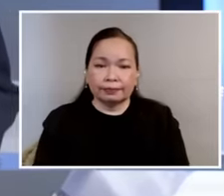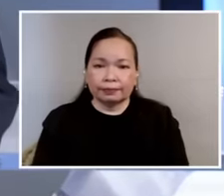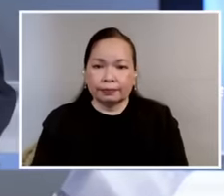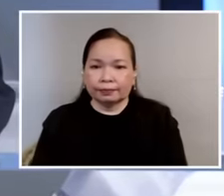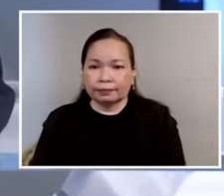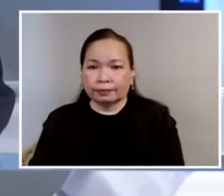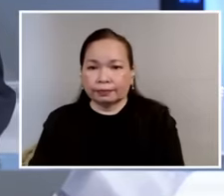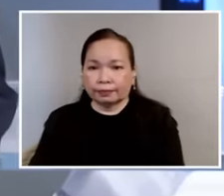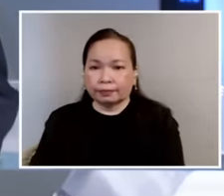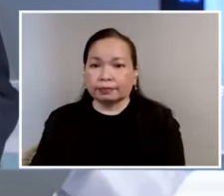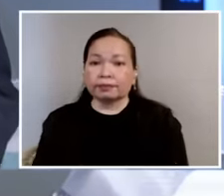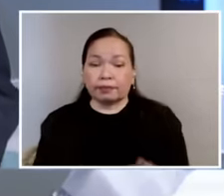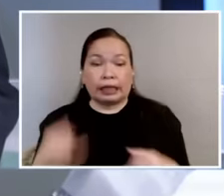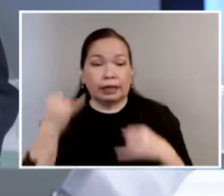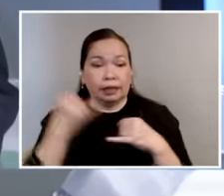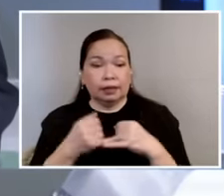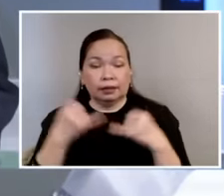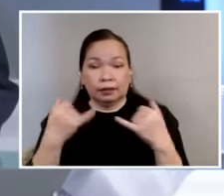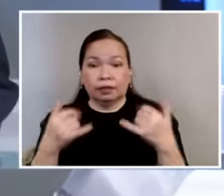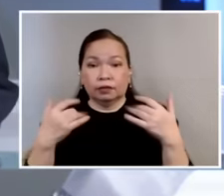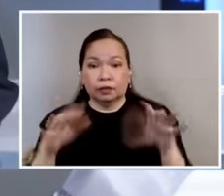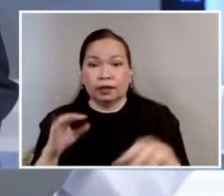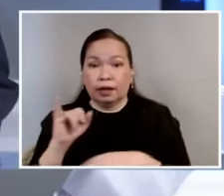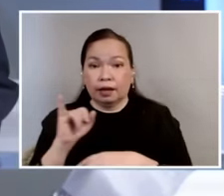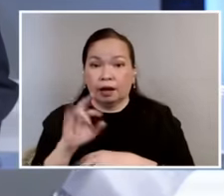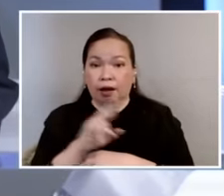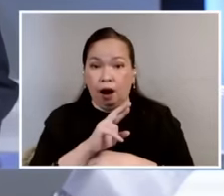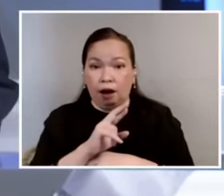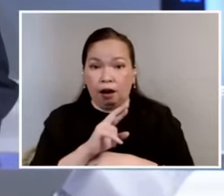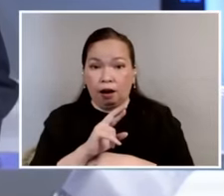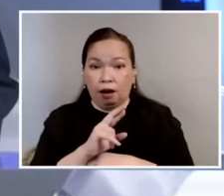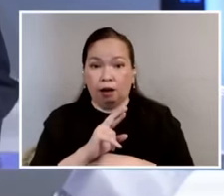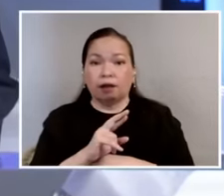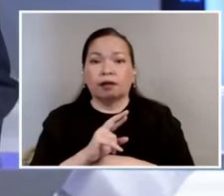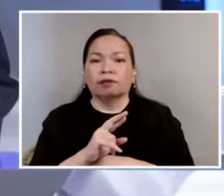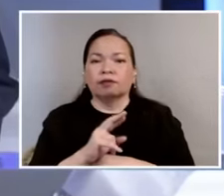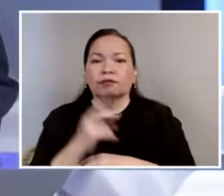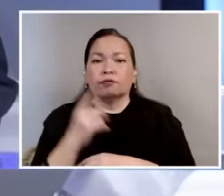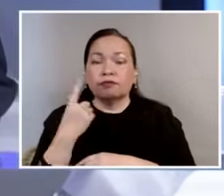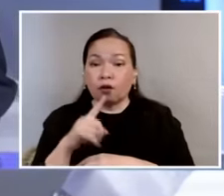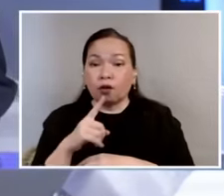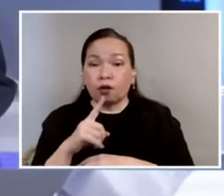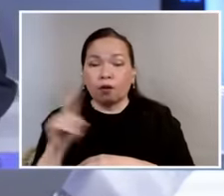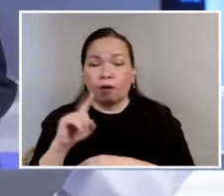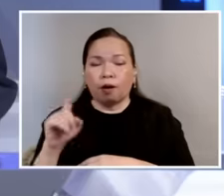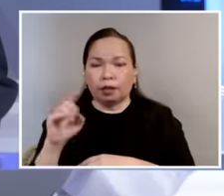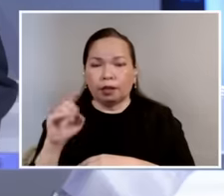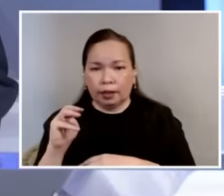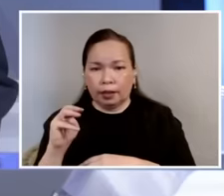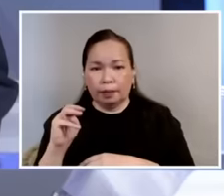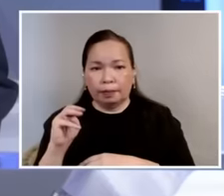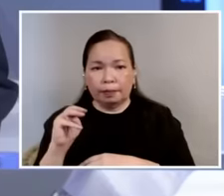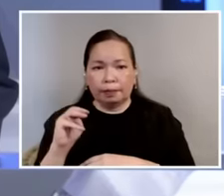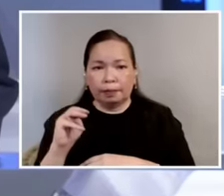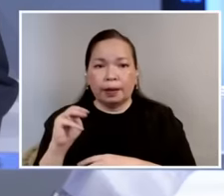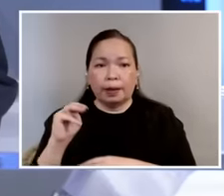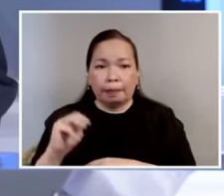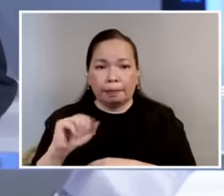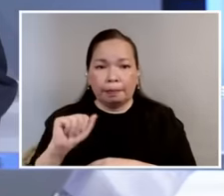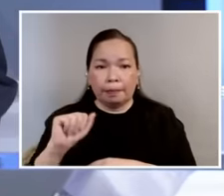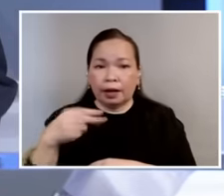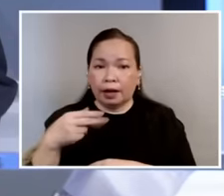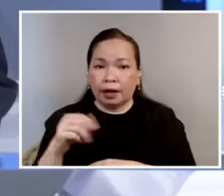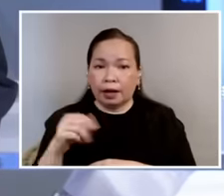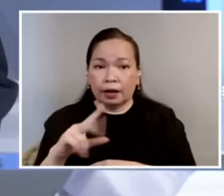Nais apinal na ang Implementing Rules and Regulations o IRR ng Maharlika Investment Fund. Ayon kay Pangulong